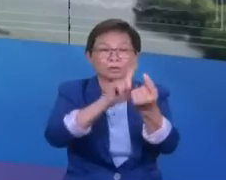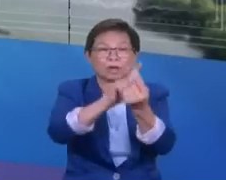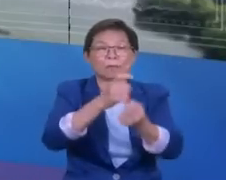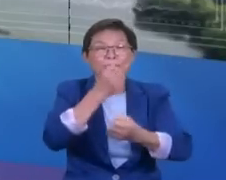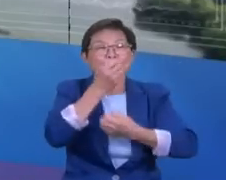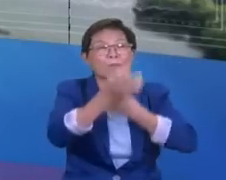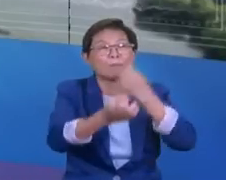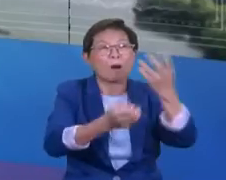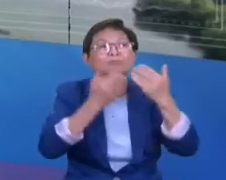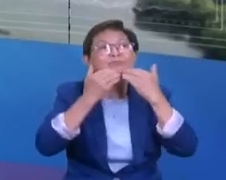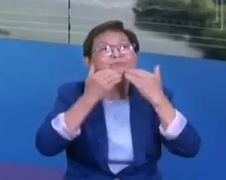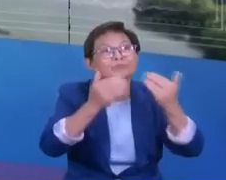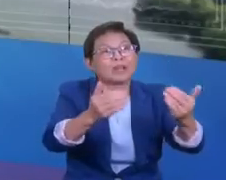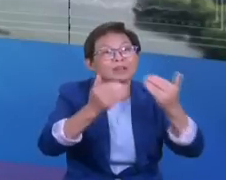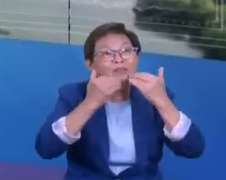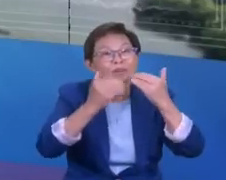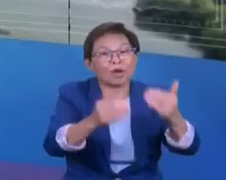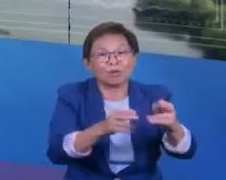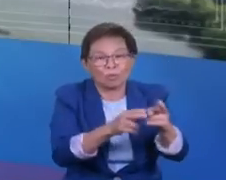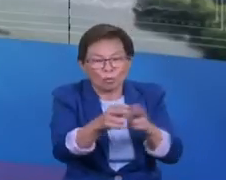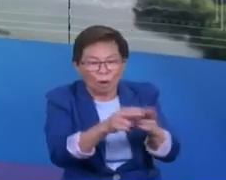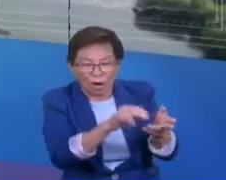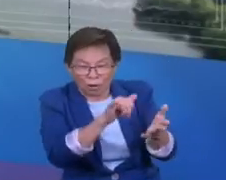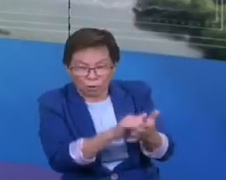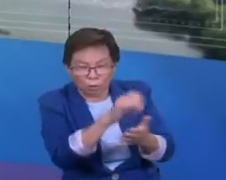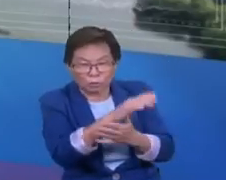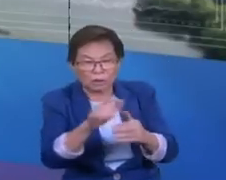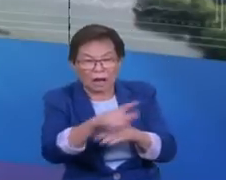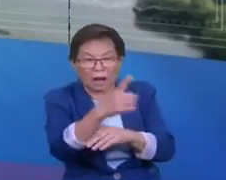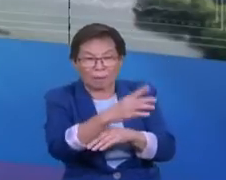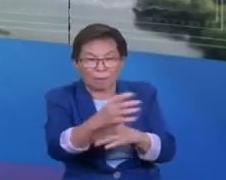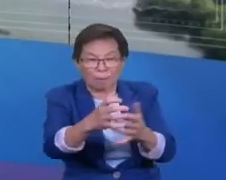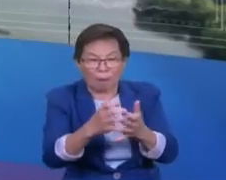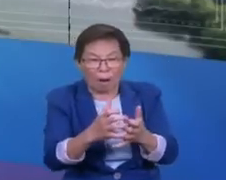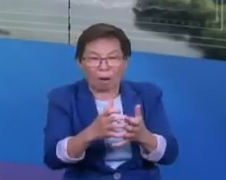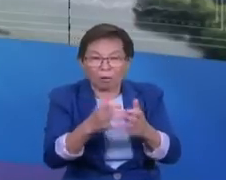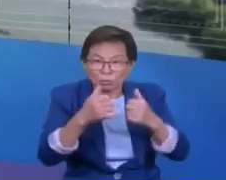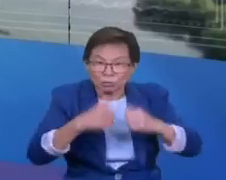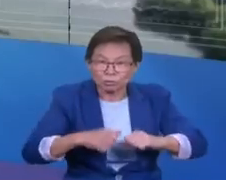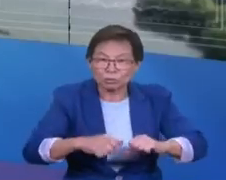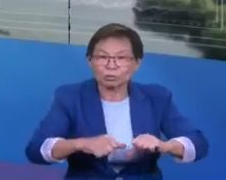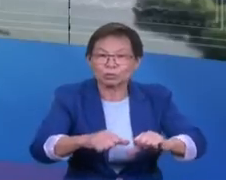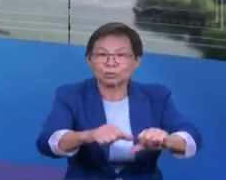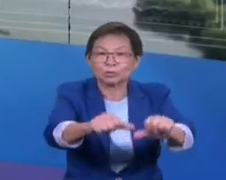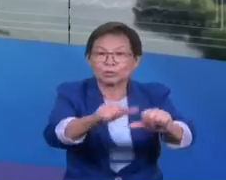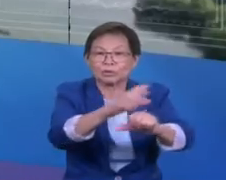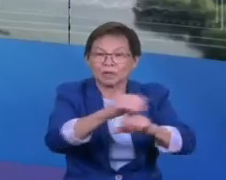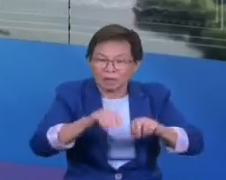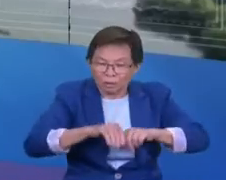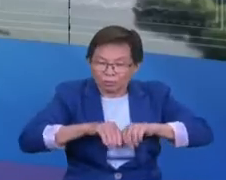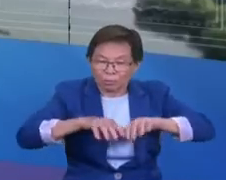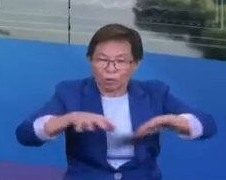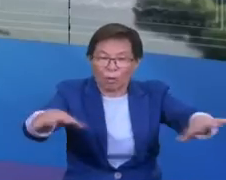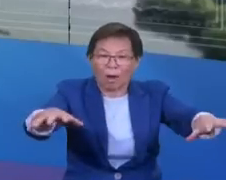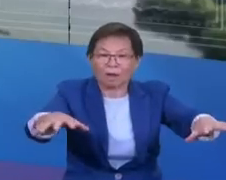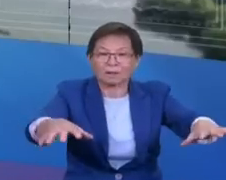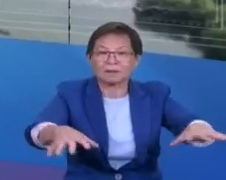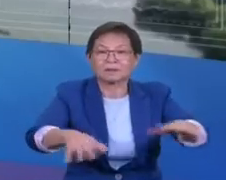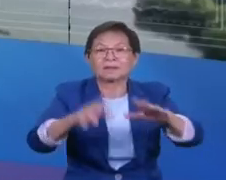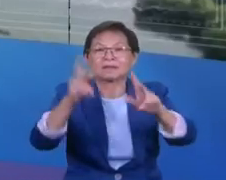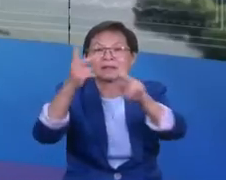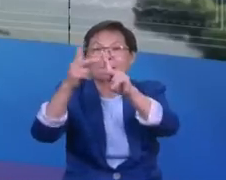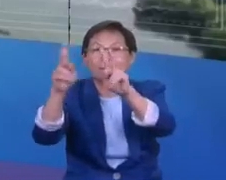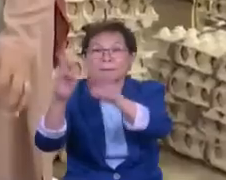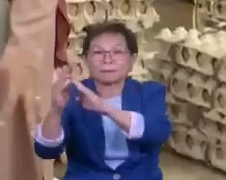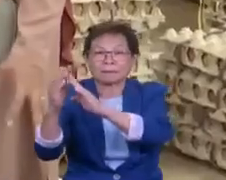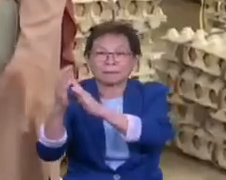menzahirkan penghargaan terhadap usaha tersebut selain mahu ianya diteruskan selain diperluaskan sehingga keluar